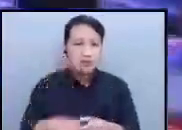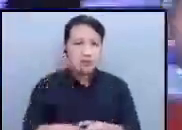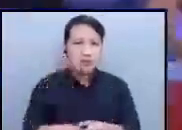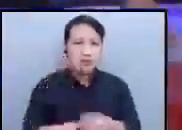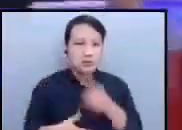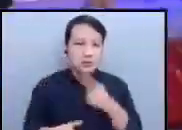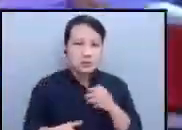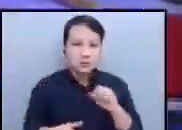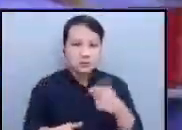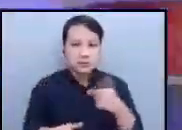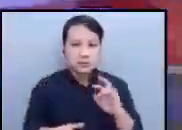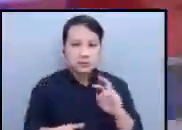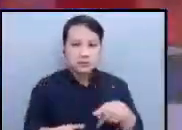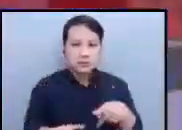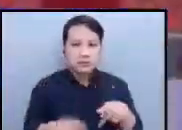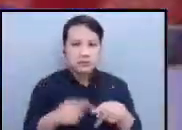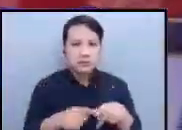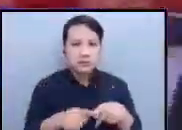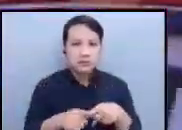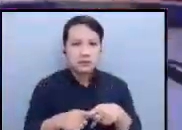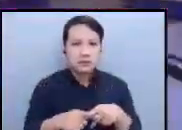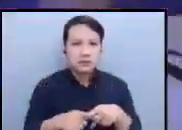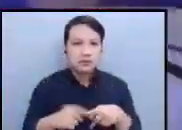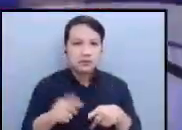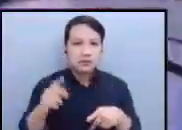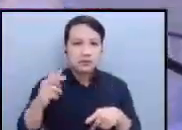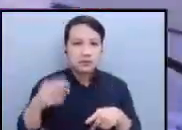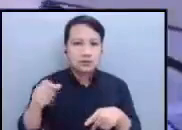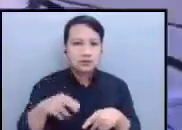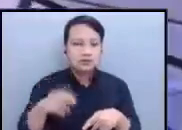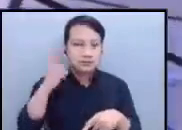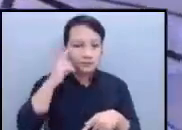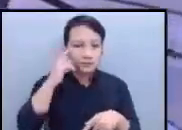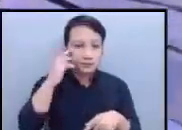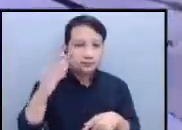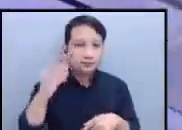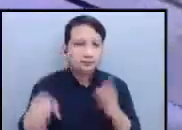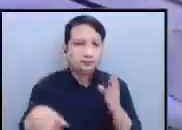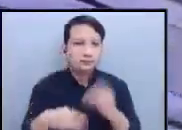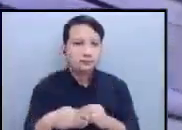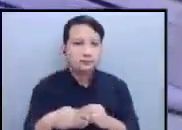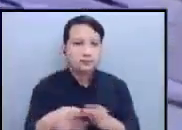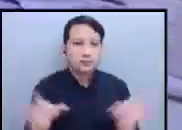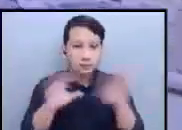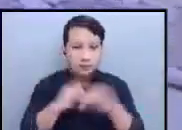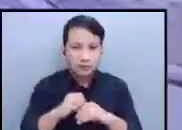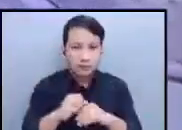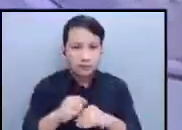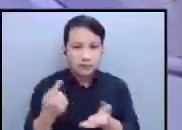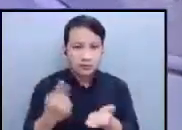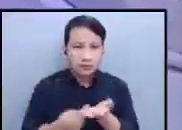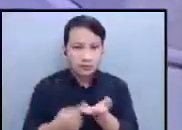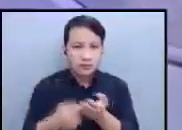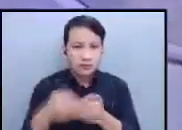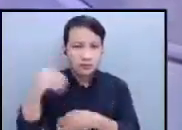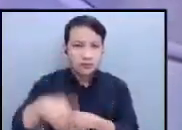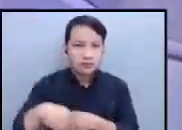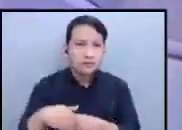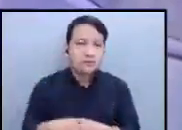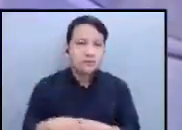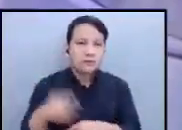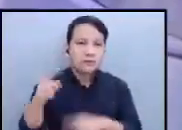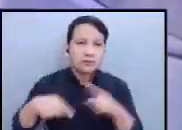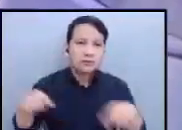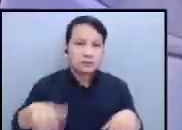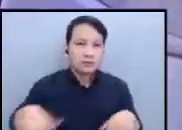List Representative at House Deputy Speaker Rodante Marcoleta matapos sumali sa debate kagabi. Iba't iba ang